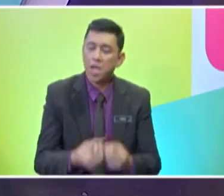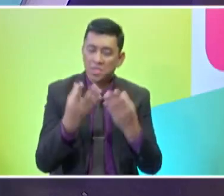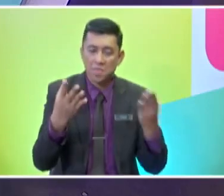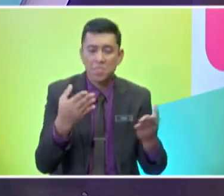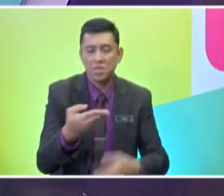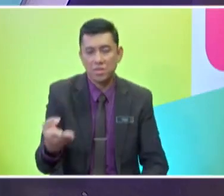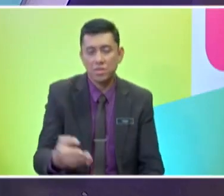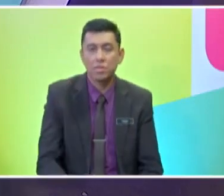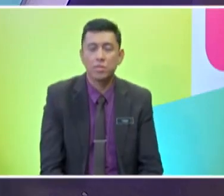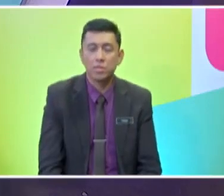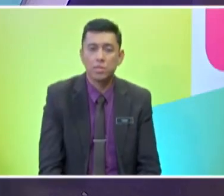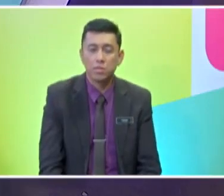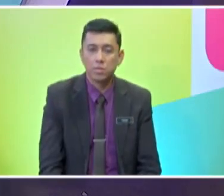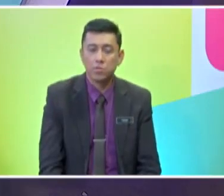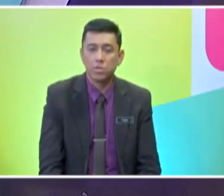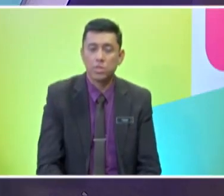kita